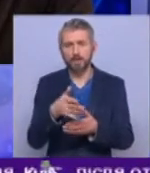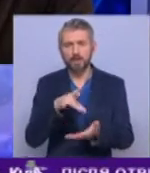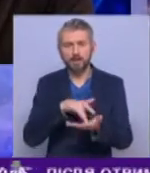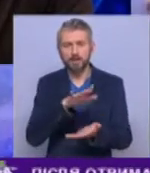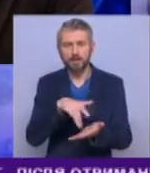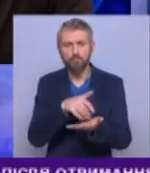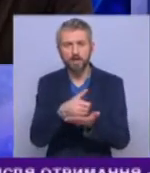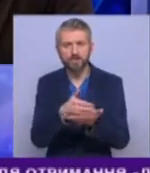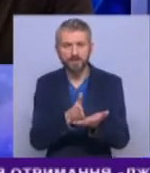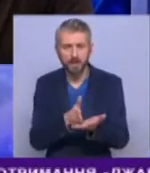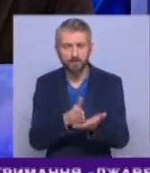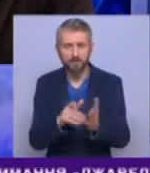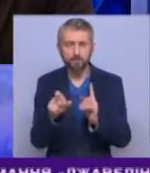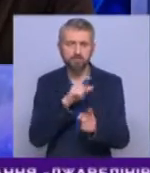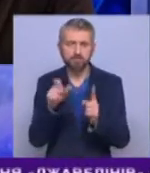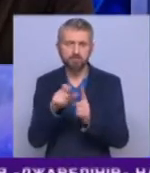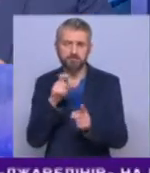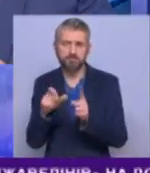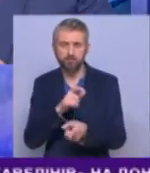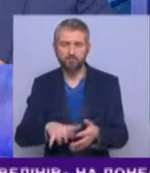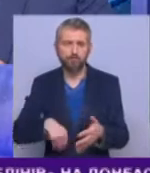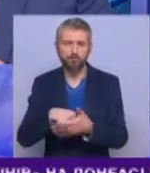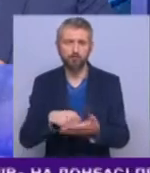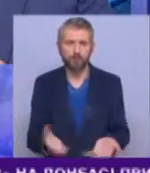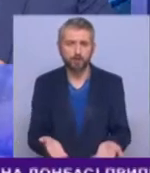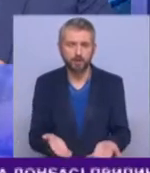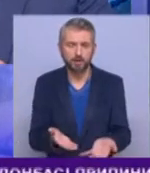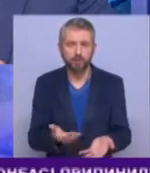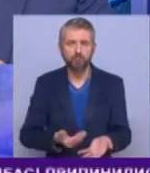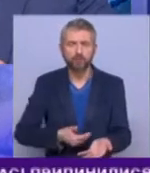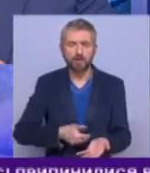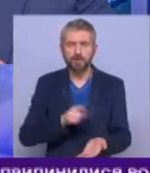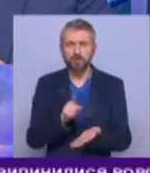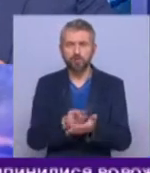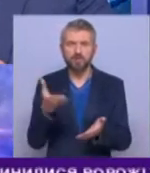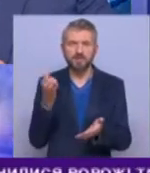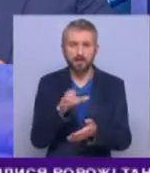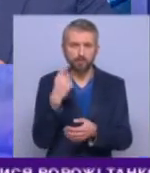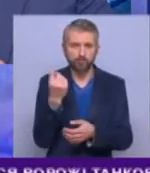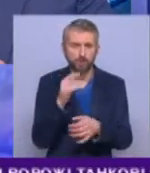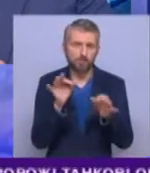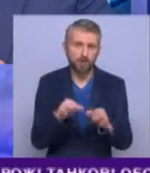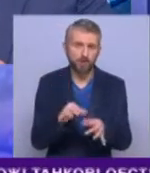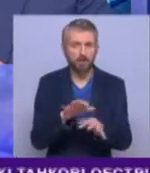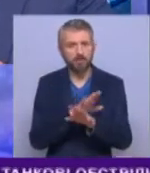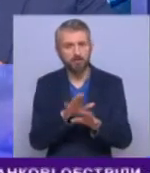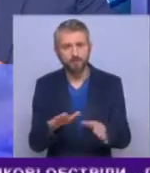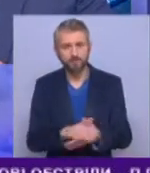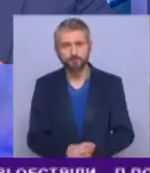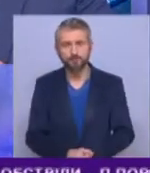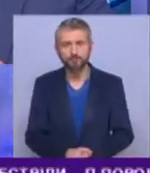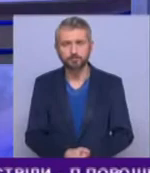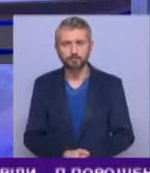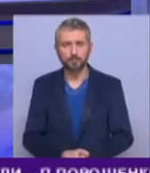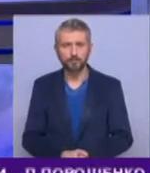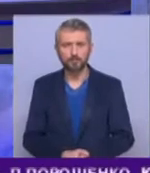сервиса. Везде отписки мы должны ставить сами, жильцы должны ставить себе счетчик. Правильно ли это, они так утверждают?